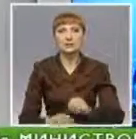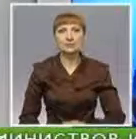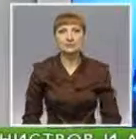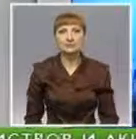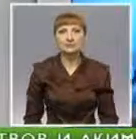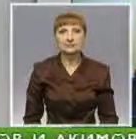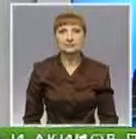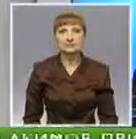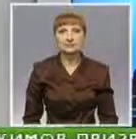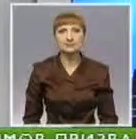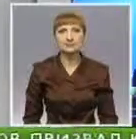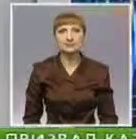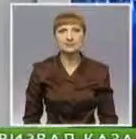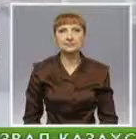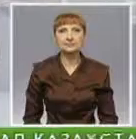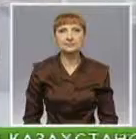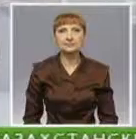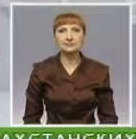Амина Абдрахманова.